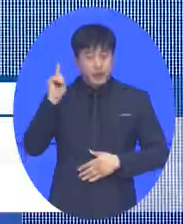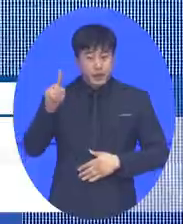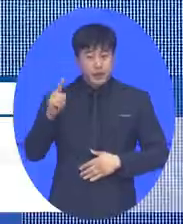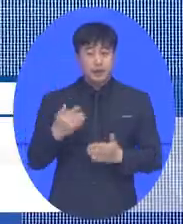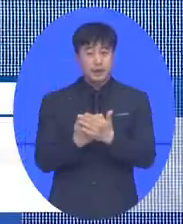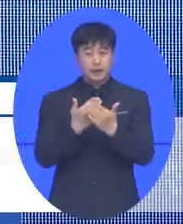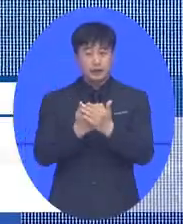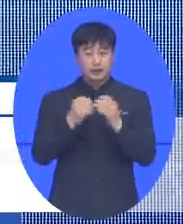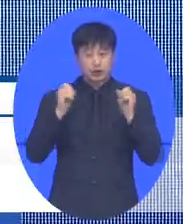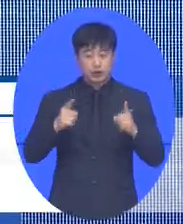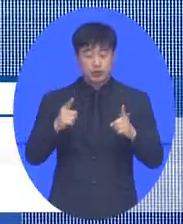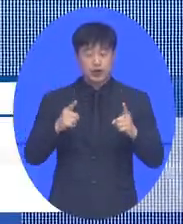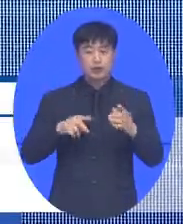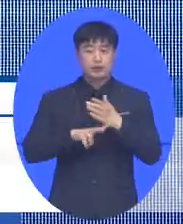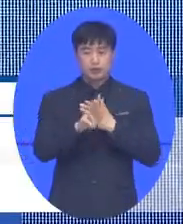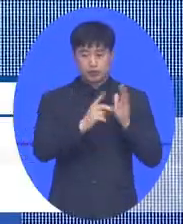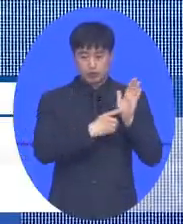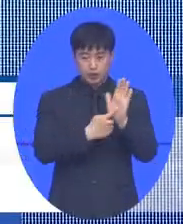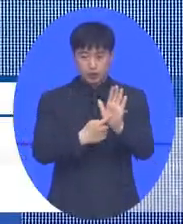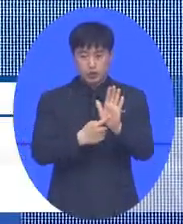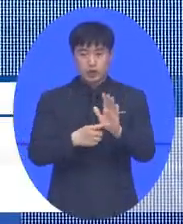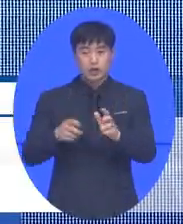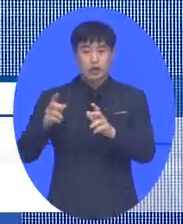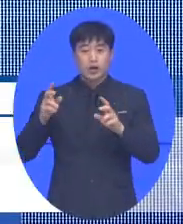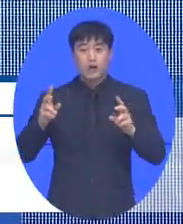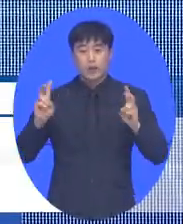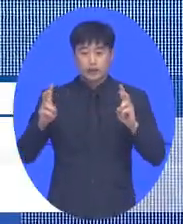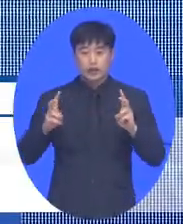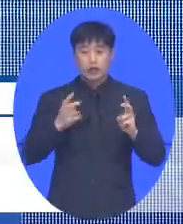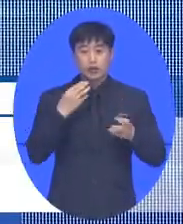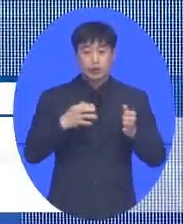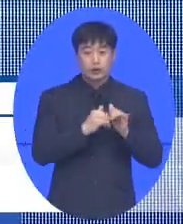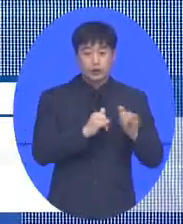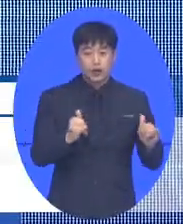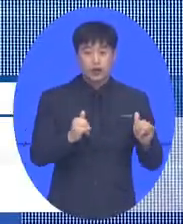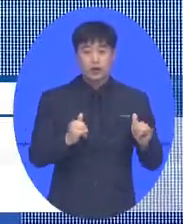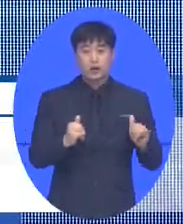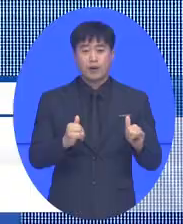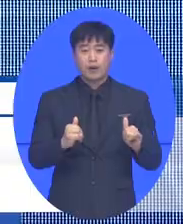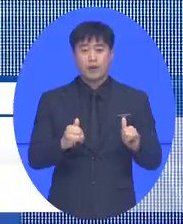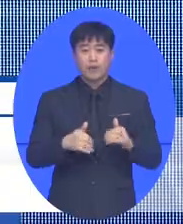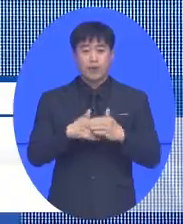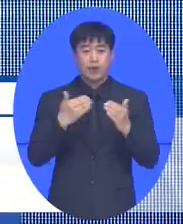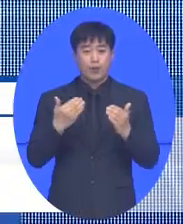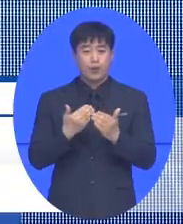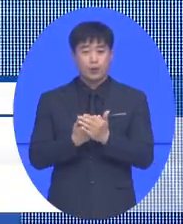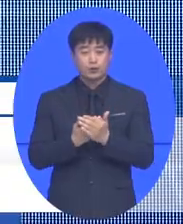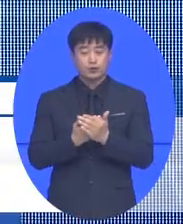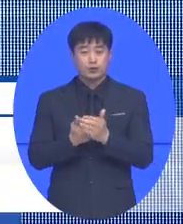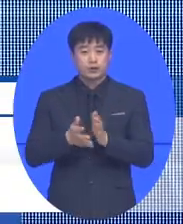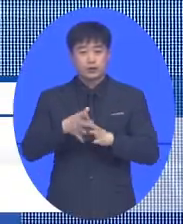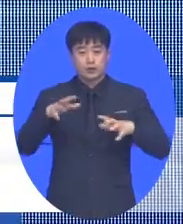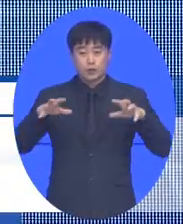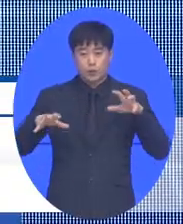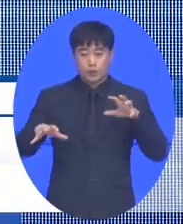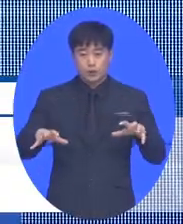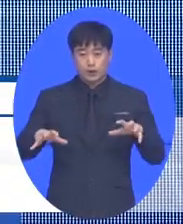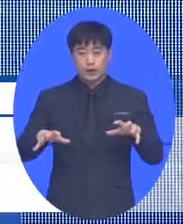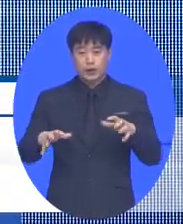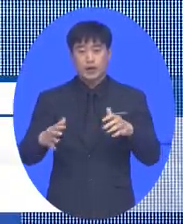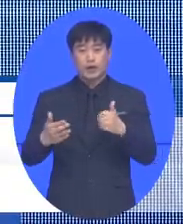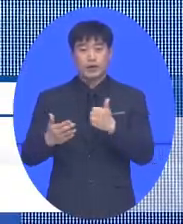수 있는 비전을 제시하고 기업과 도민 31개 우리 경기도 내에 있는 시군의 지지와